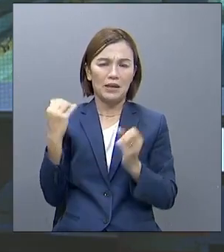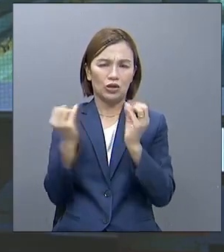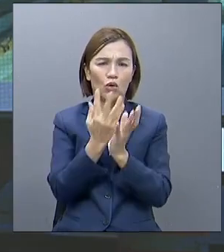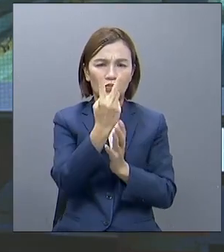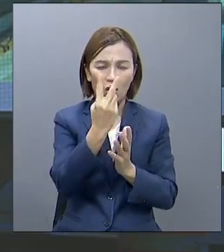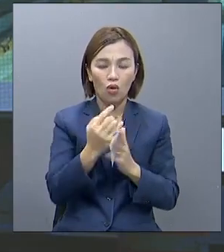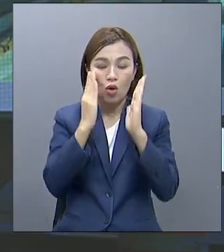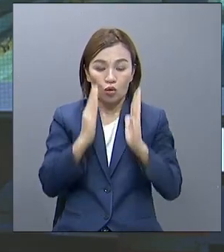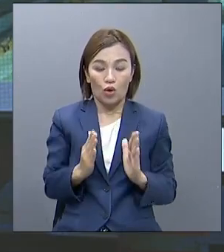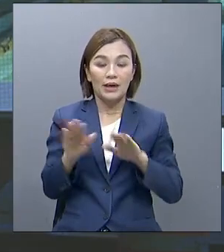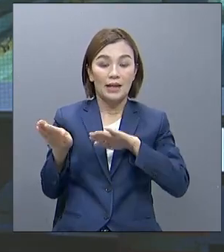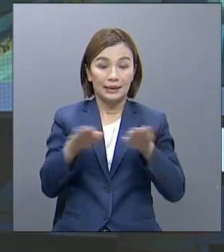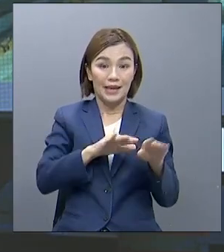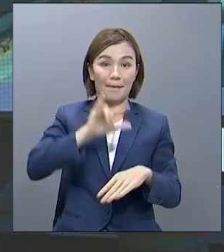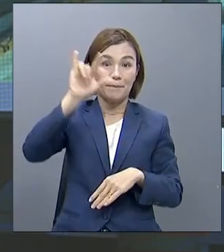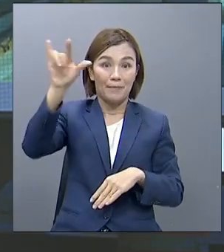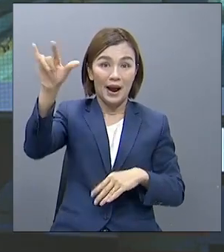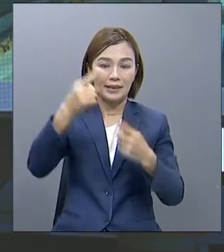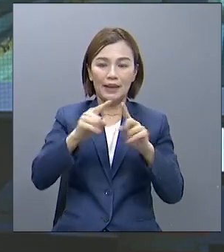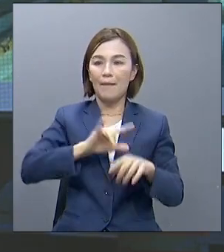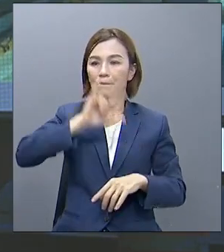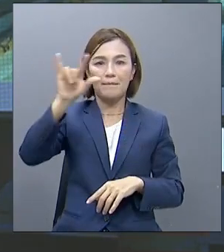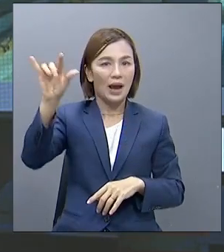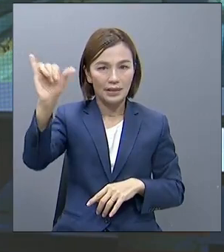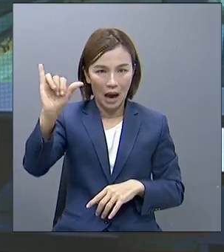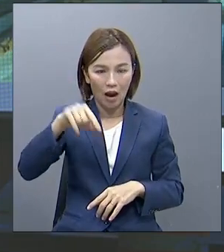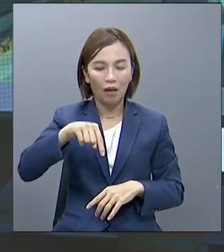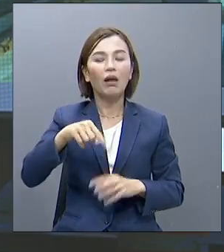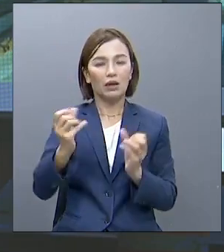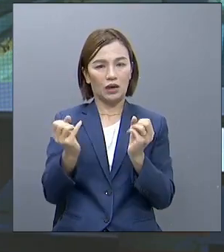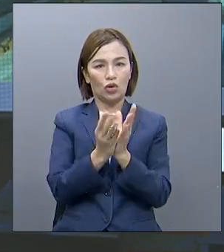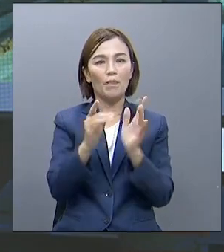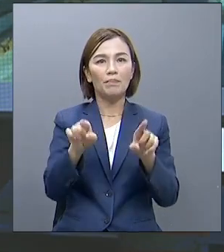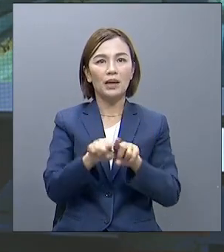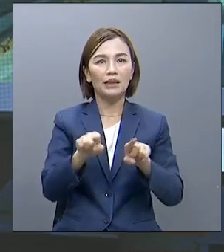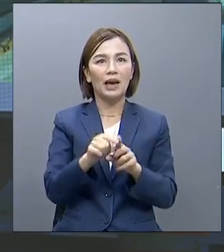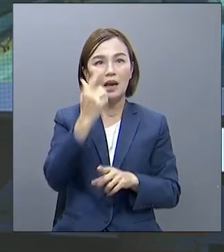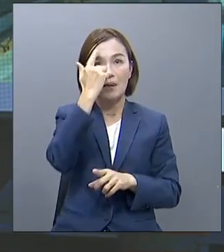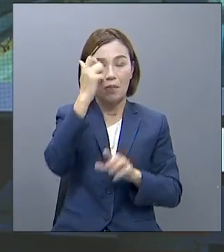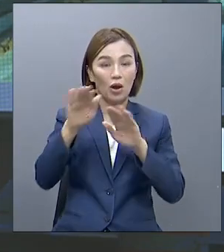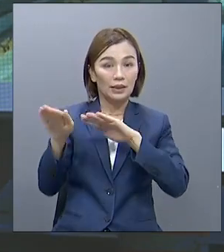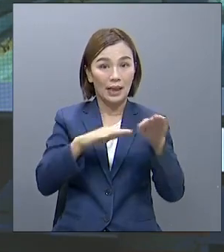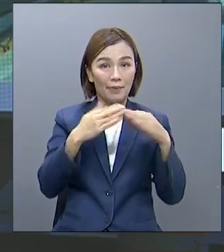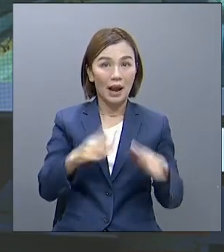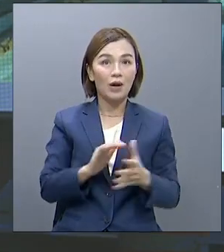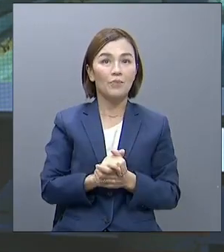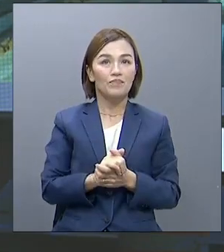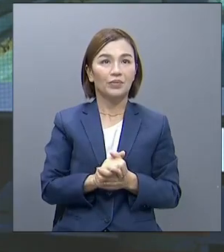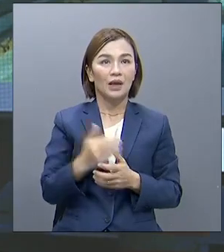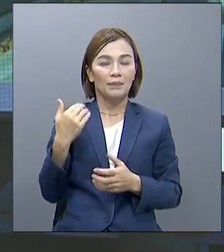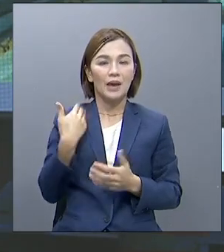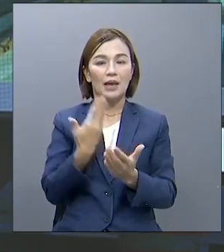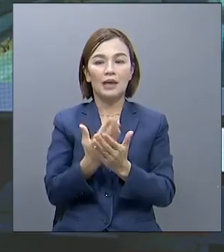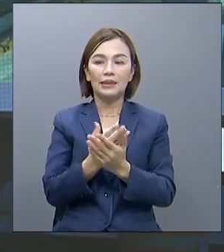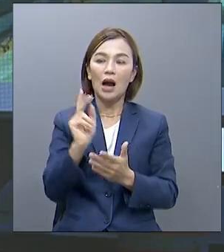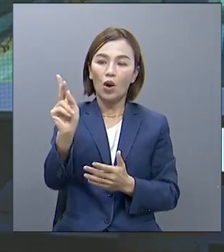ผลกระทบจากสงครามที่ประเทศอิสราเอลเช่นเดียวกันเพราะว่าพวกเขาเนี่ยเตรียมตัวแล้วนะคะที่จะเดินทางไปทั้งกู้หนี้ยืมสินเ